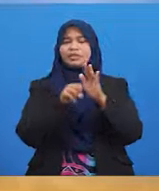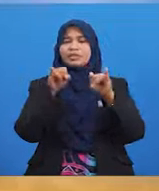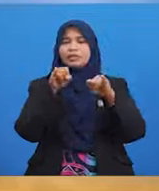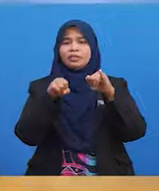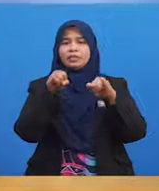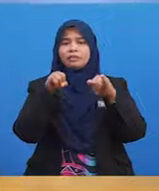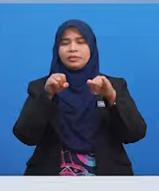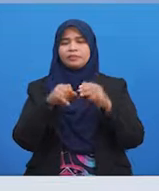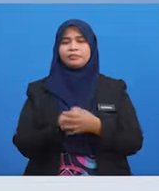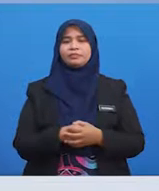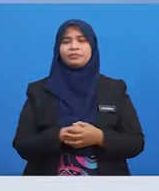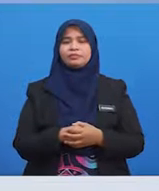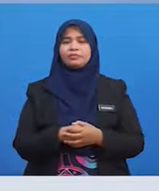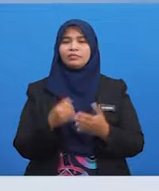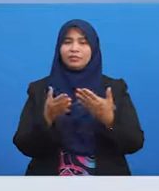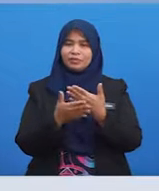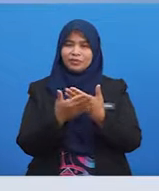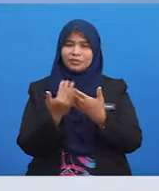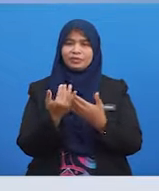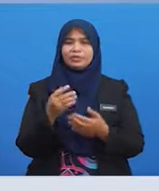Seimbang. Mudah, bukan?